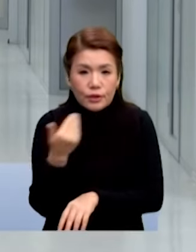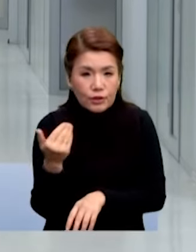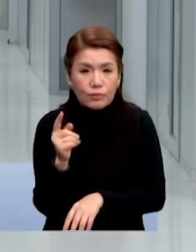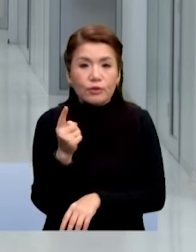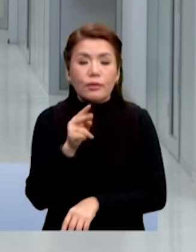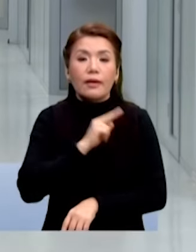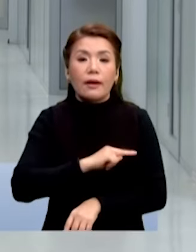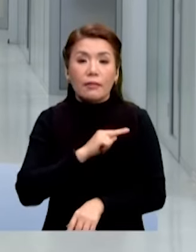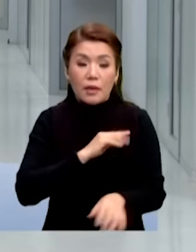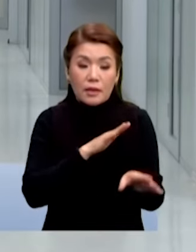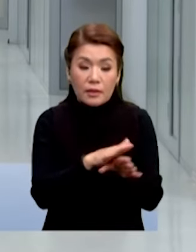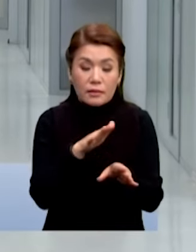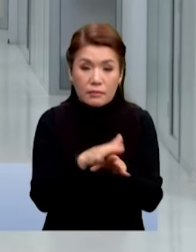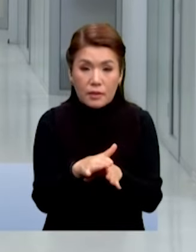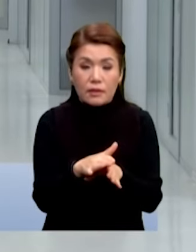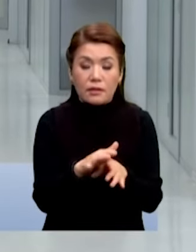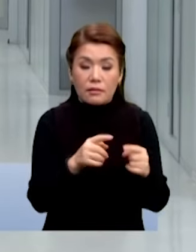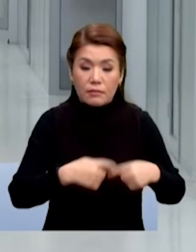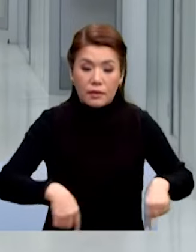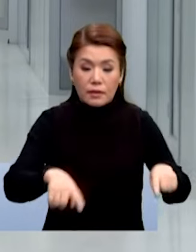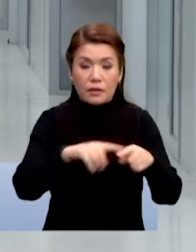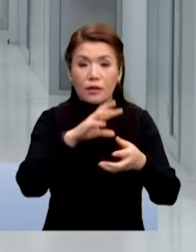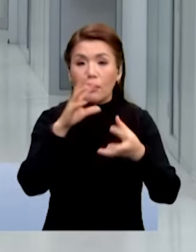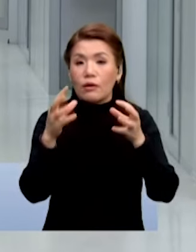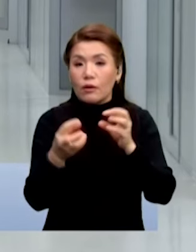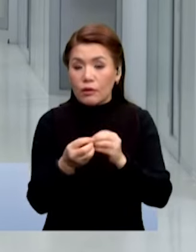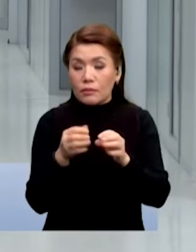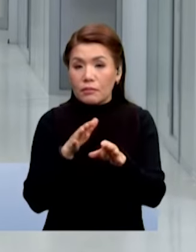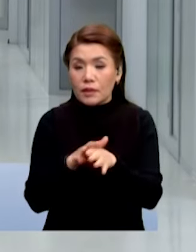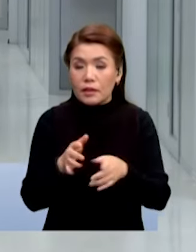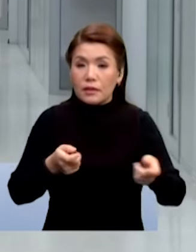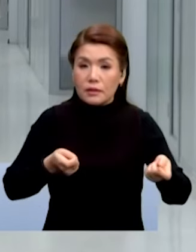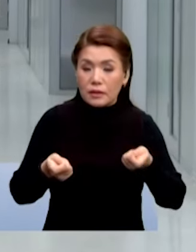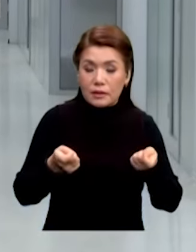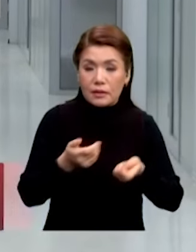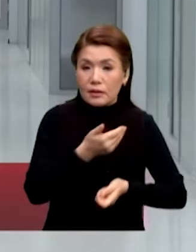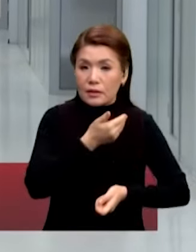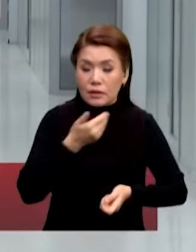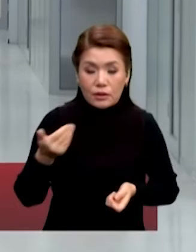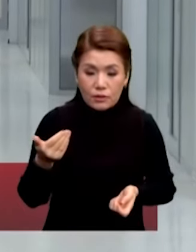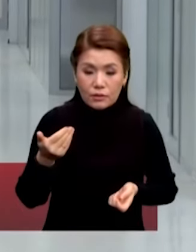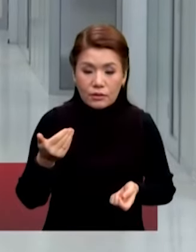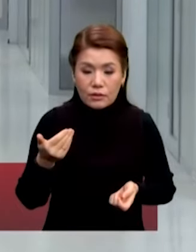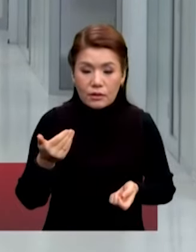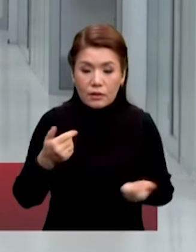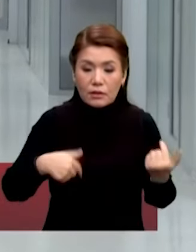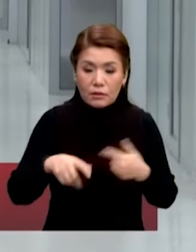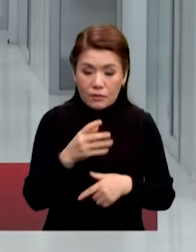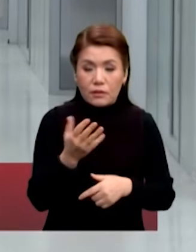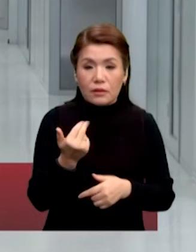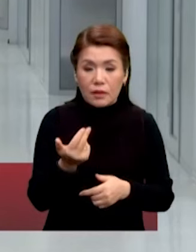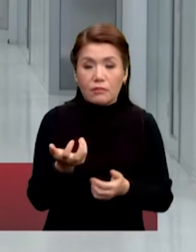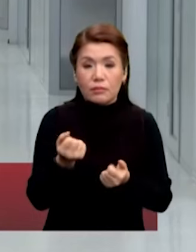жұмысты атқарған, жұмыс нәтижесін атқару, басқару жүйесі жоқ. Бізде игеру мәселесі